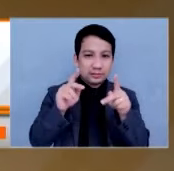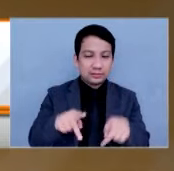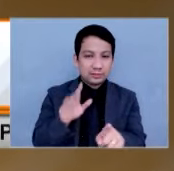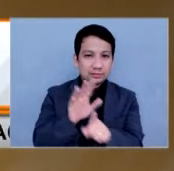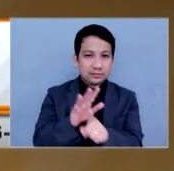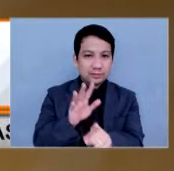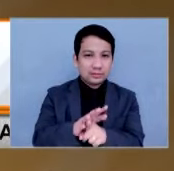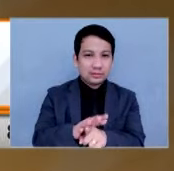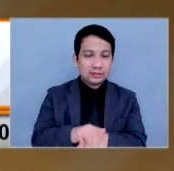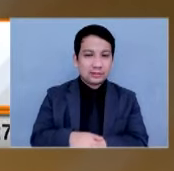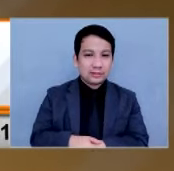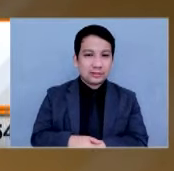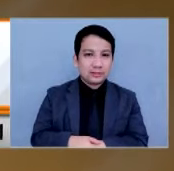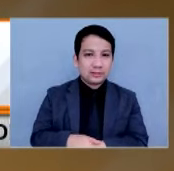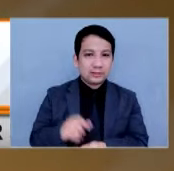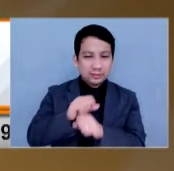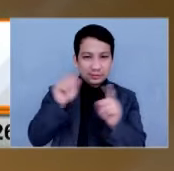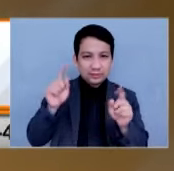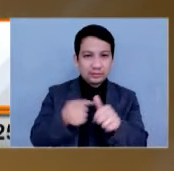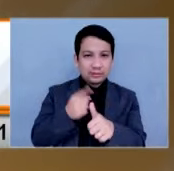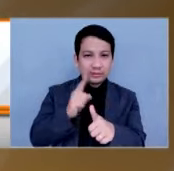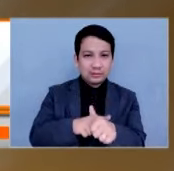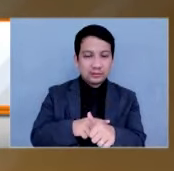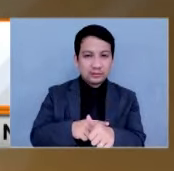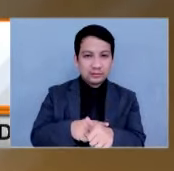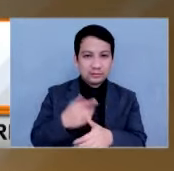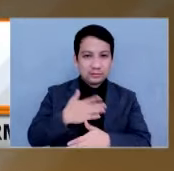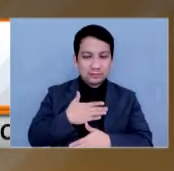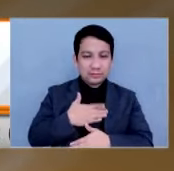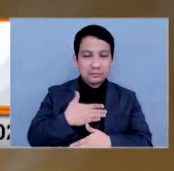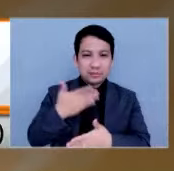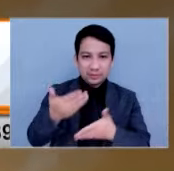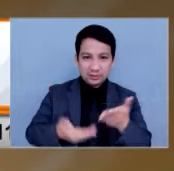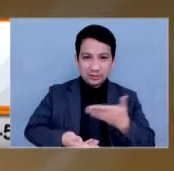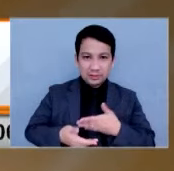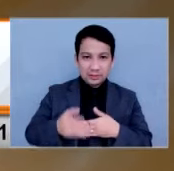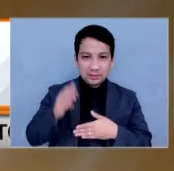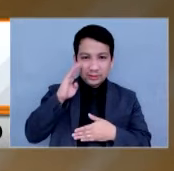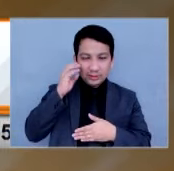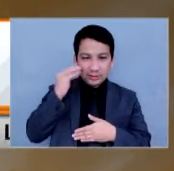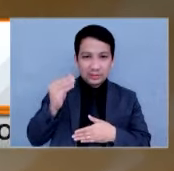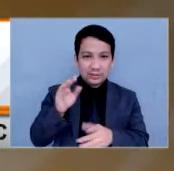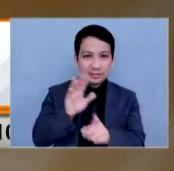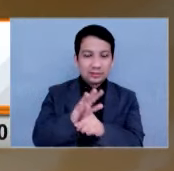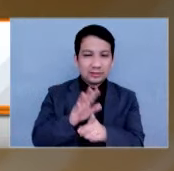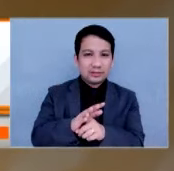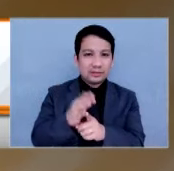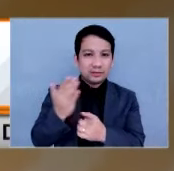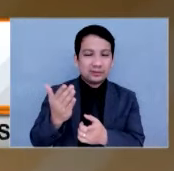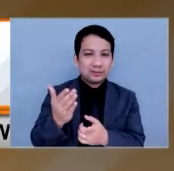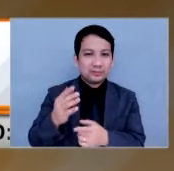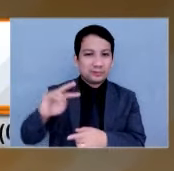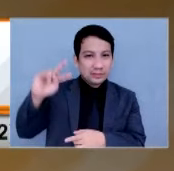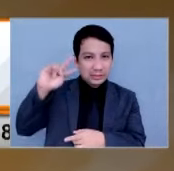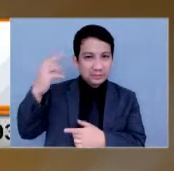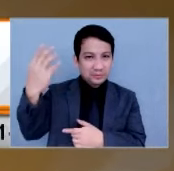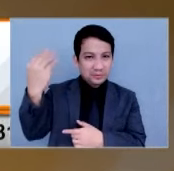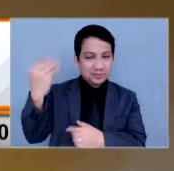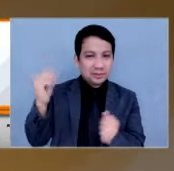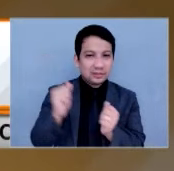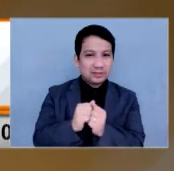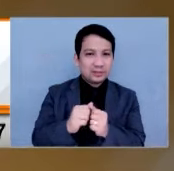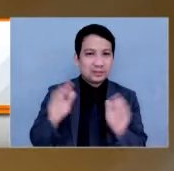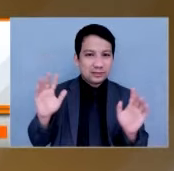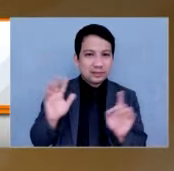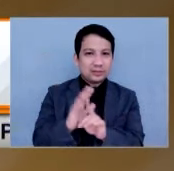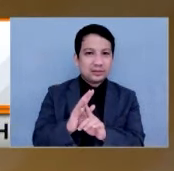kanya. Nabigla man noong una, maghiliw pa rin pinaunlakan ni Belle ang isang fan sa isang selfie. Mabilis namang lumapit